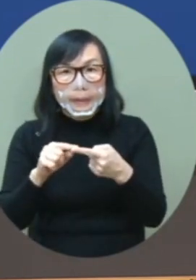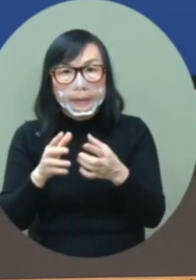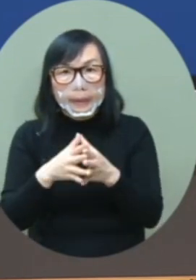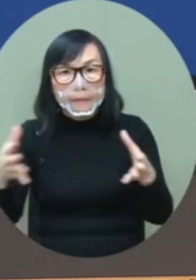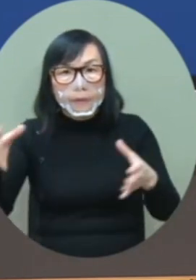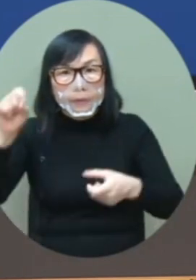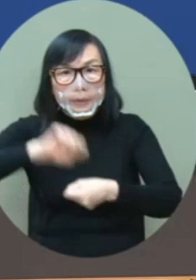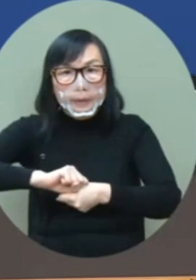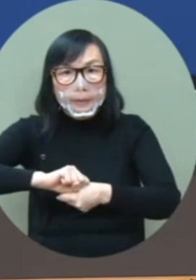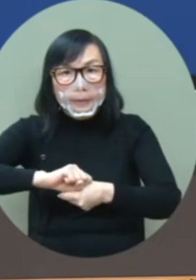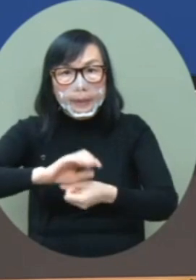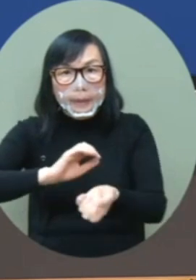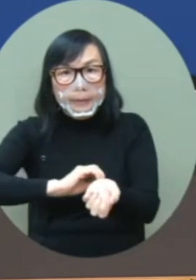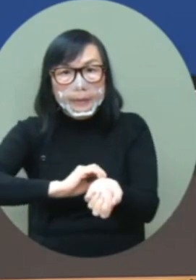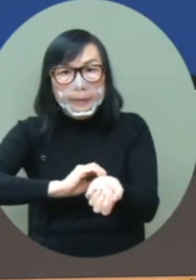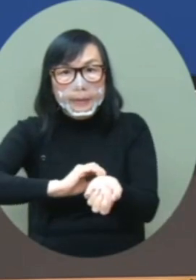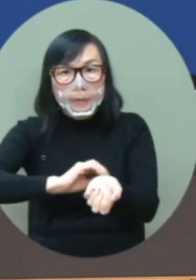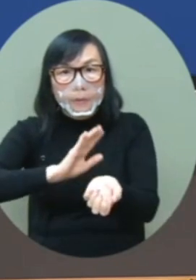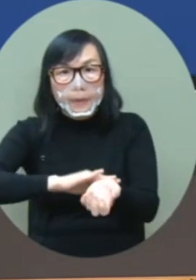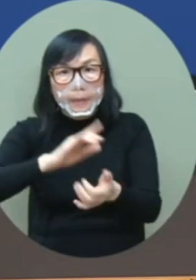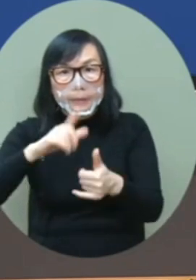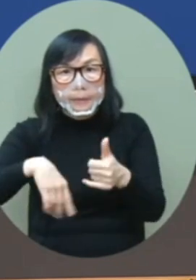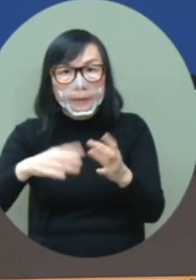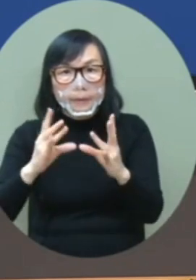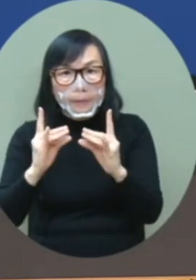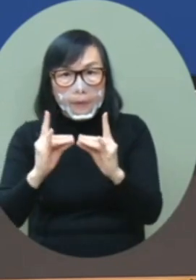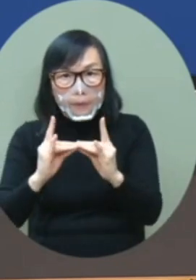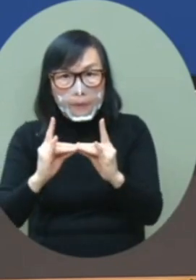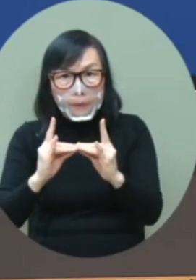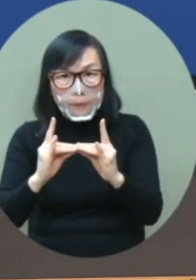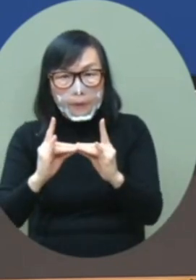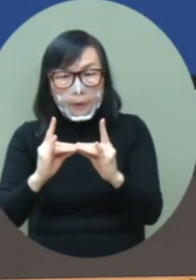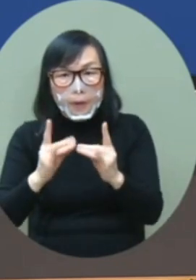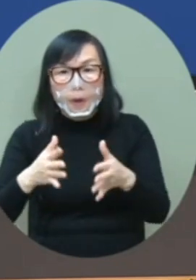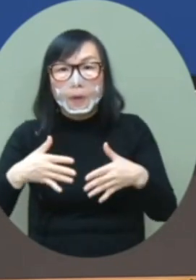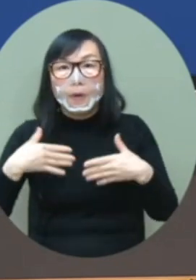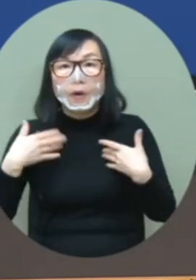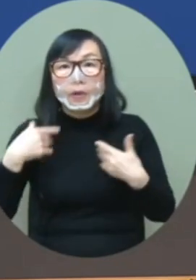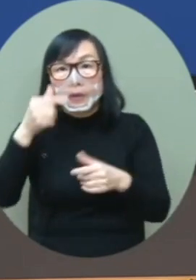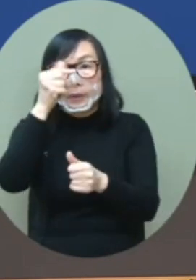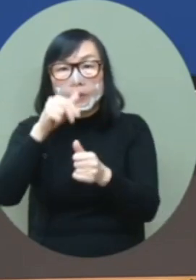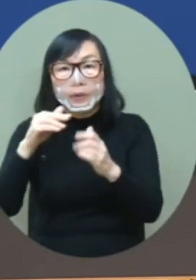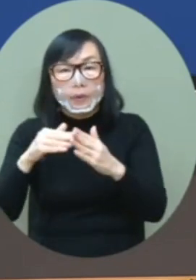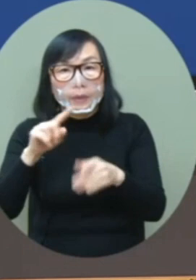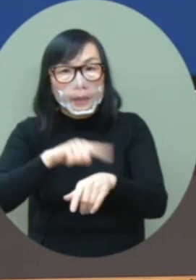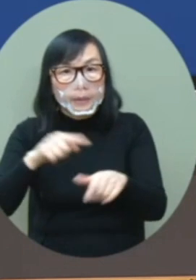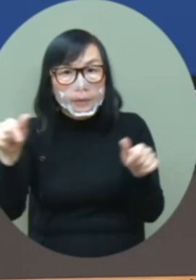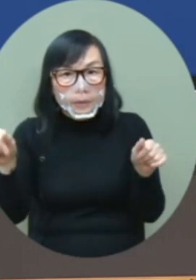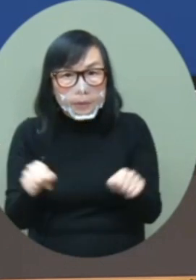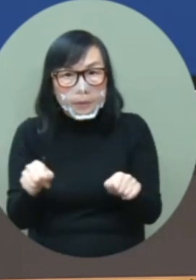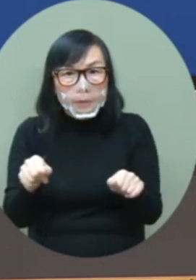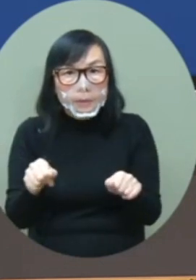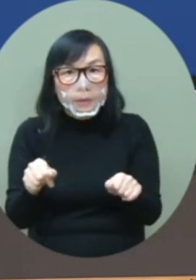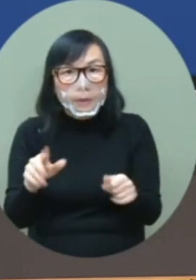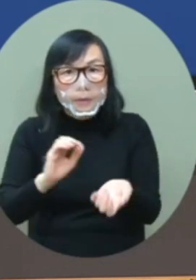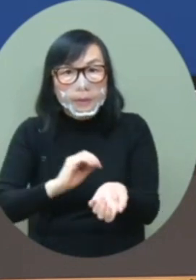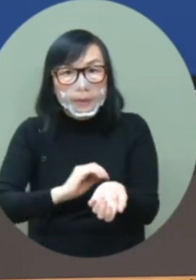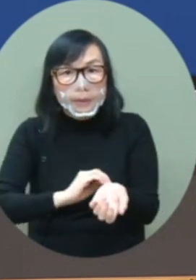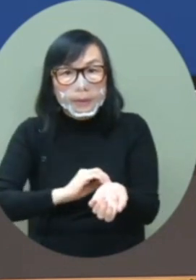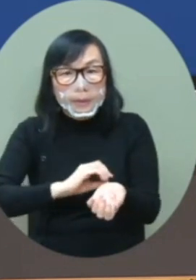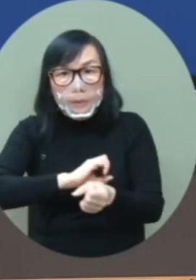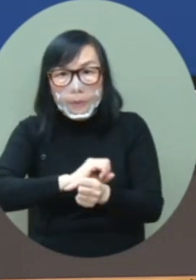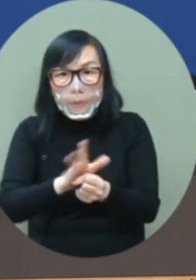度增加治疗病人的病床。很高兴呢，医管局在很短时间已经将可以治疗新